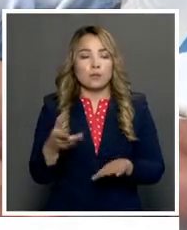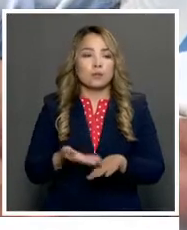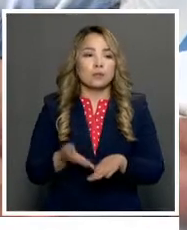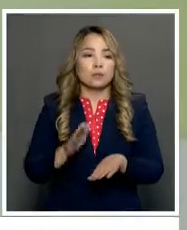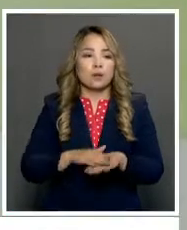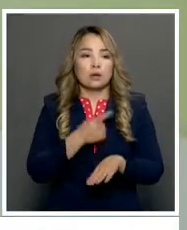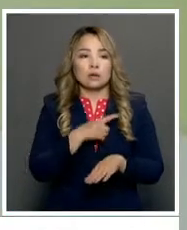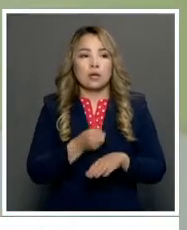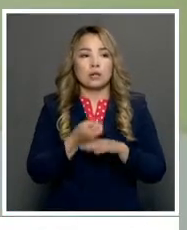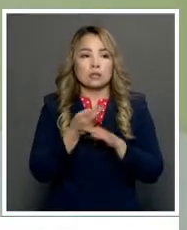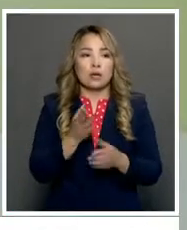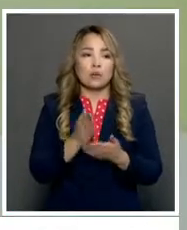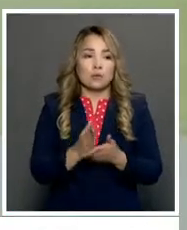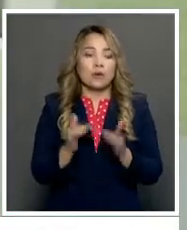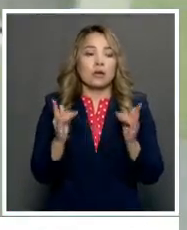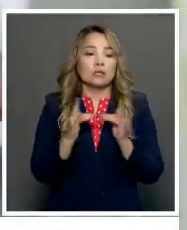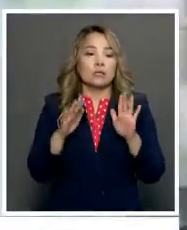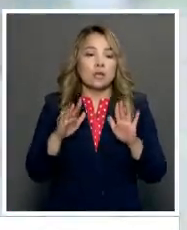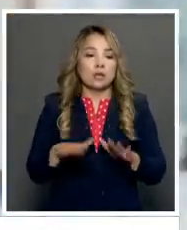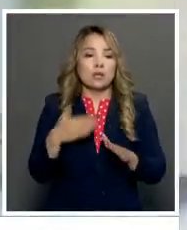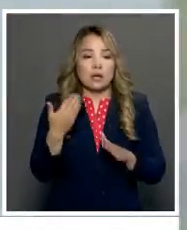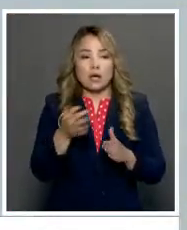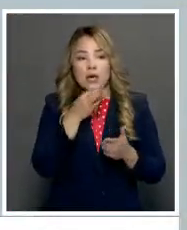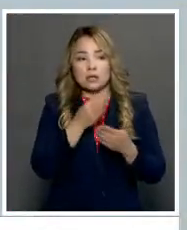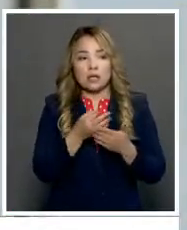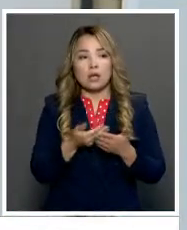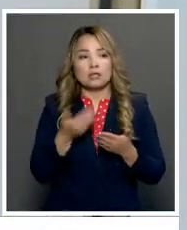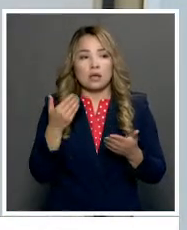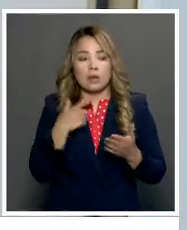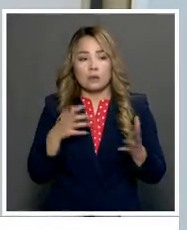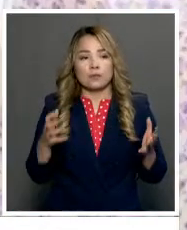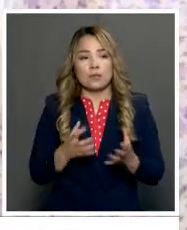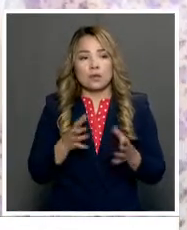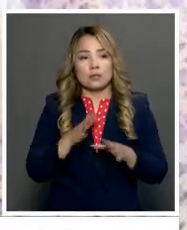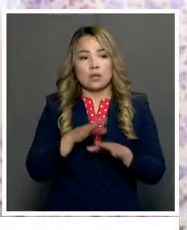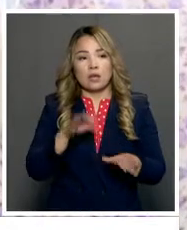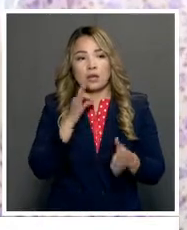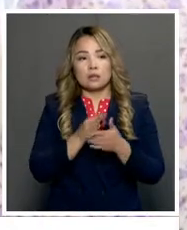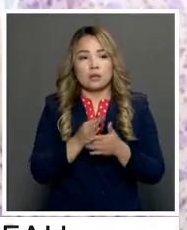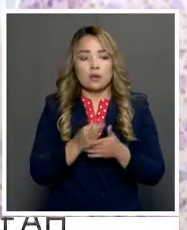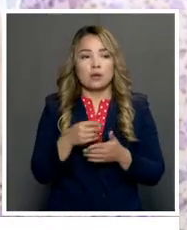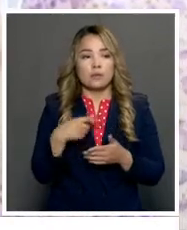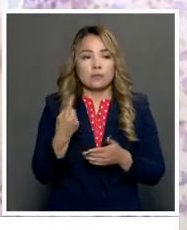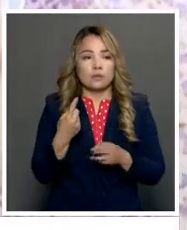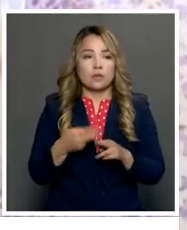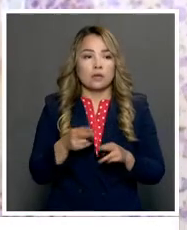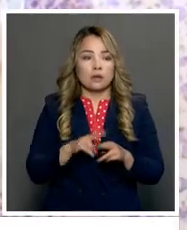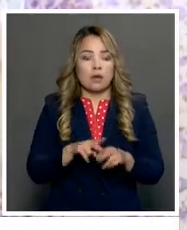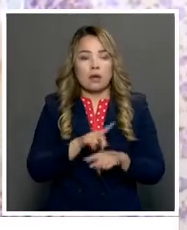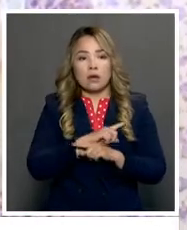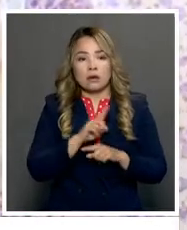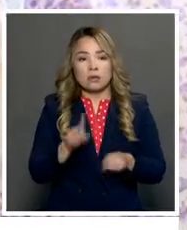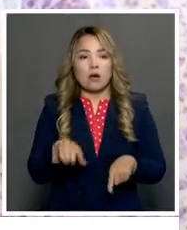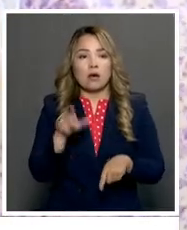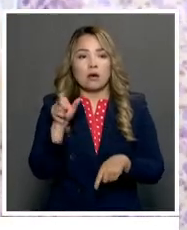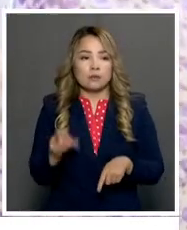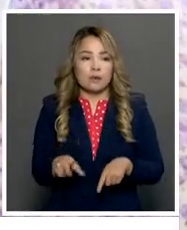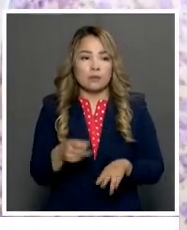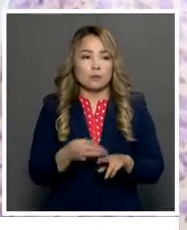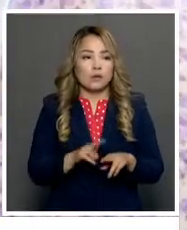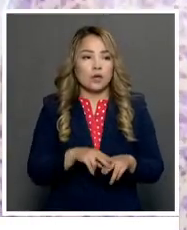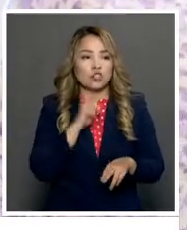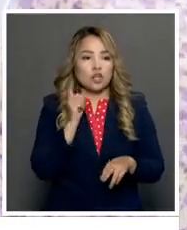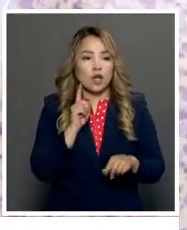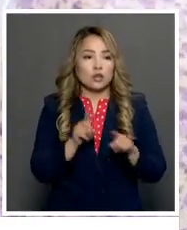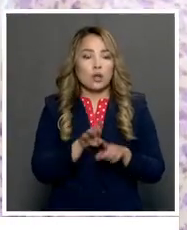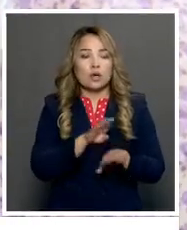жатыр. Аурухана төсегіне таңылған науқастар алдын ала сақтанбағанына өкінеді. Күніге адам өліп те кетіп жатыр. Не деген жастар